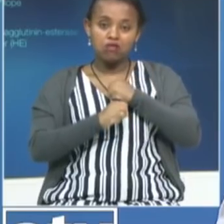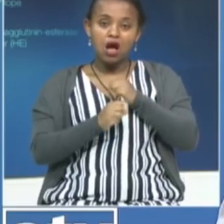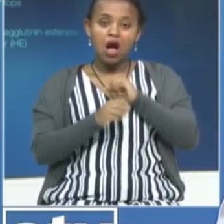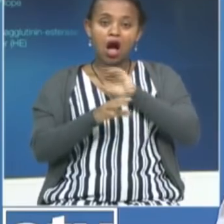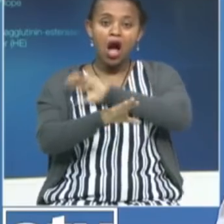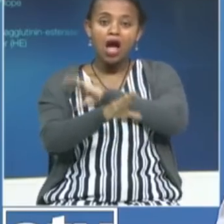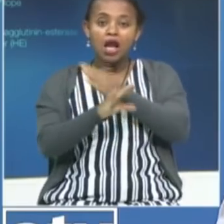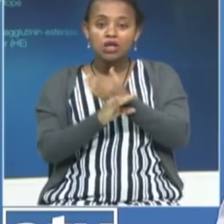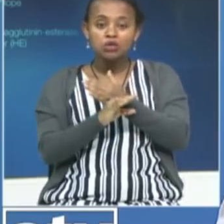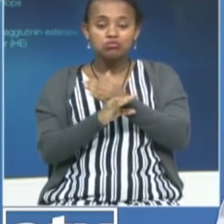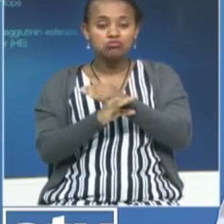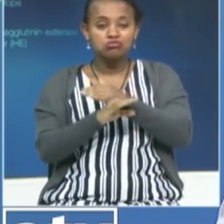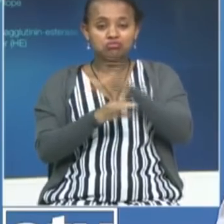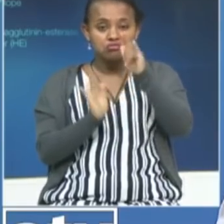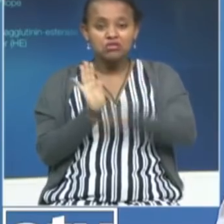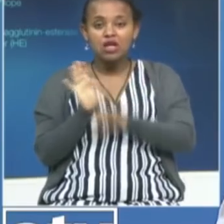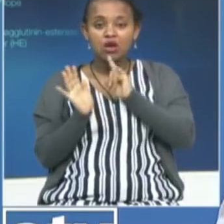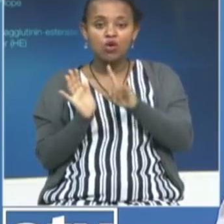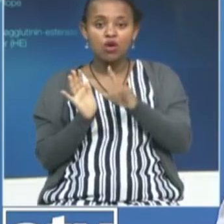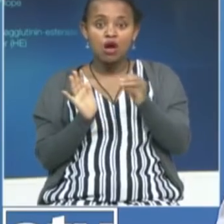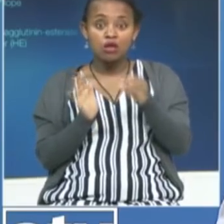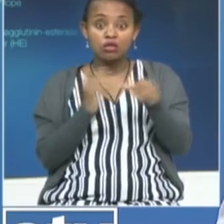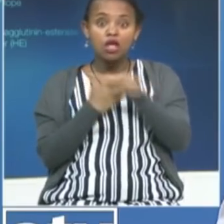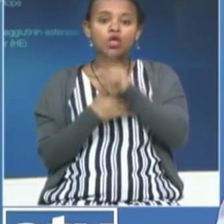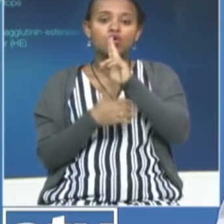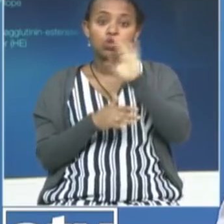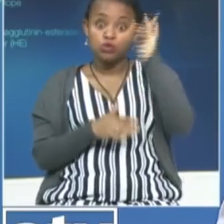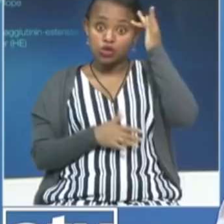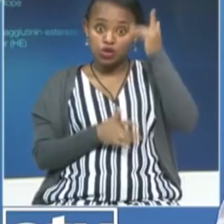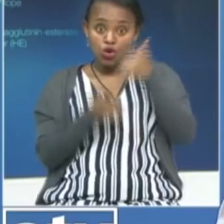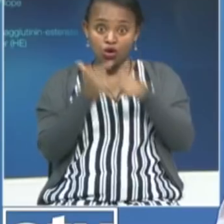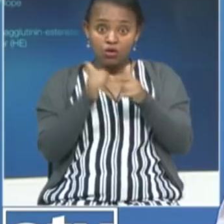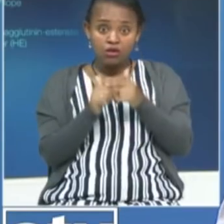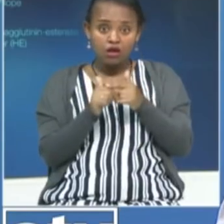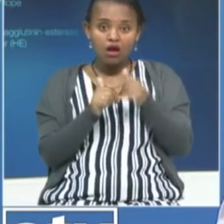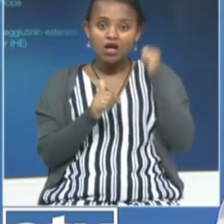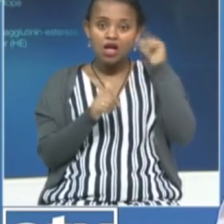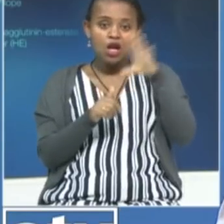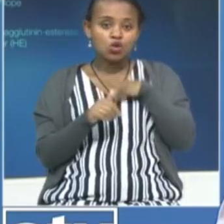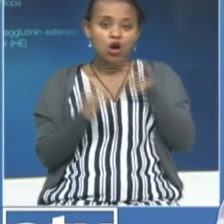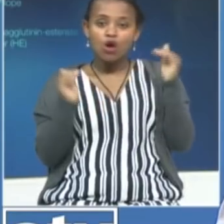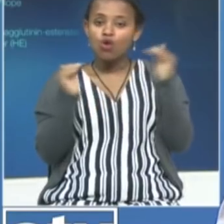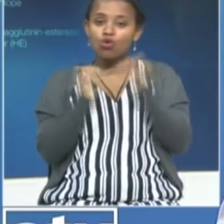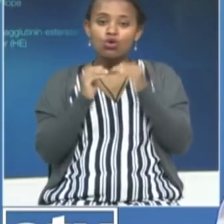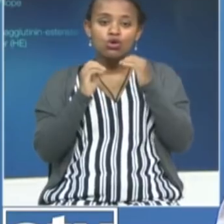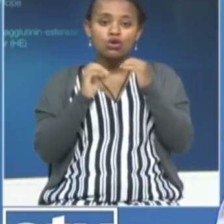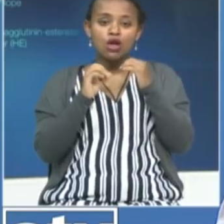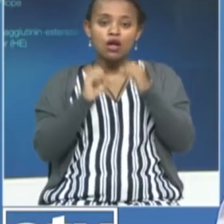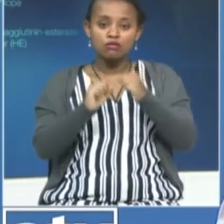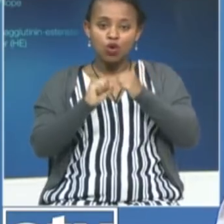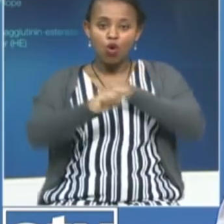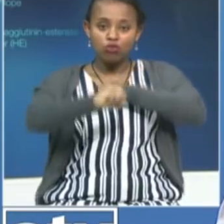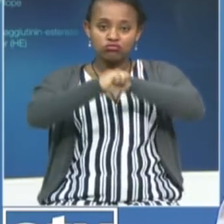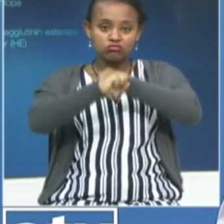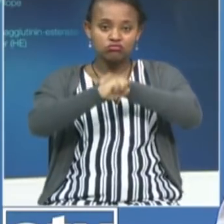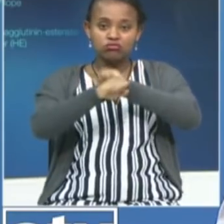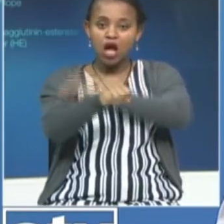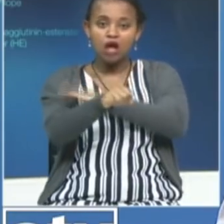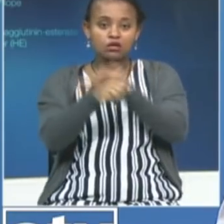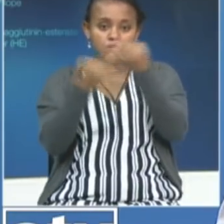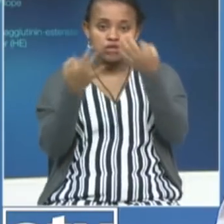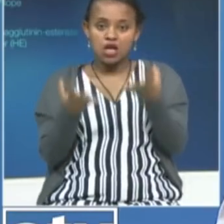በሽታ ከምንላቸው ተጠቂዎች ናቸው እና በሽታው ከመጣ ከሌላው ሰው ጋር እኩል የመቋቋም እድል አይኖራቸውም እና